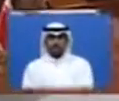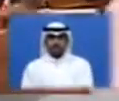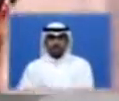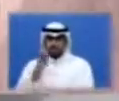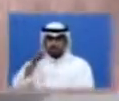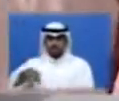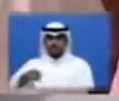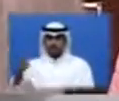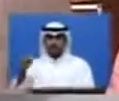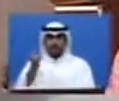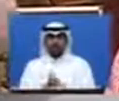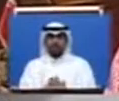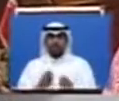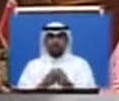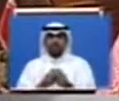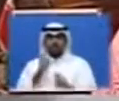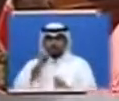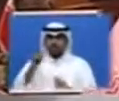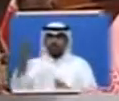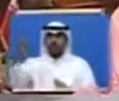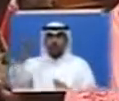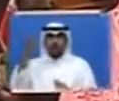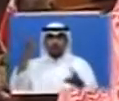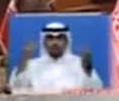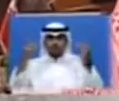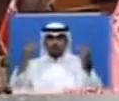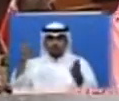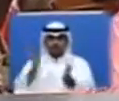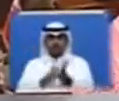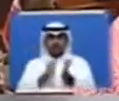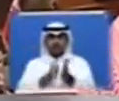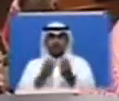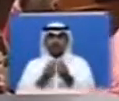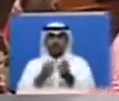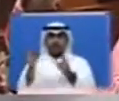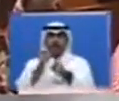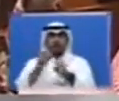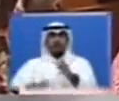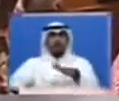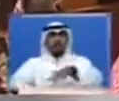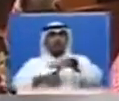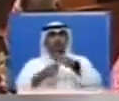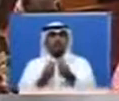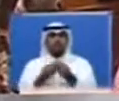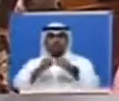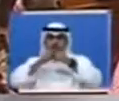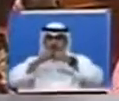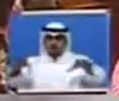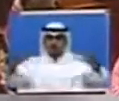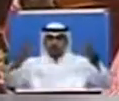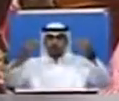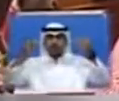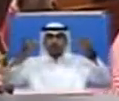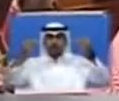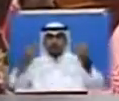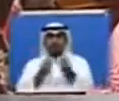التقني معروف هو بخصوص قواعد المعلومات الإسكانية، والهدف الرئيسي هو نشر ثقافة